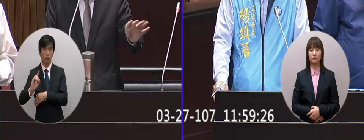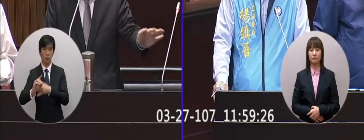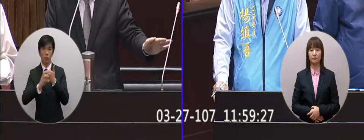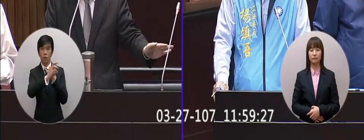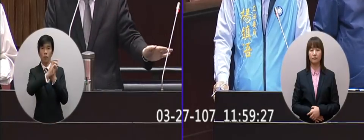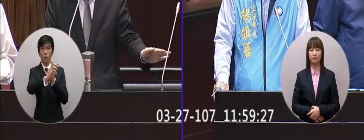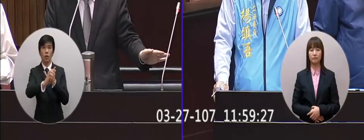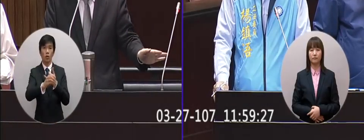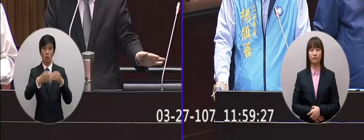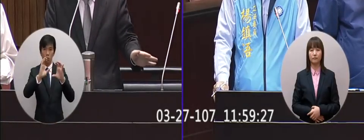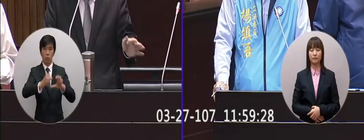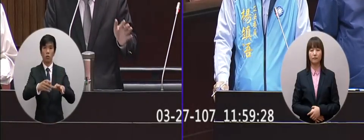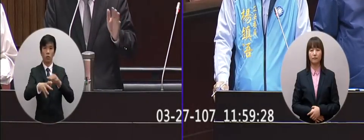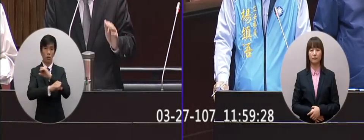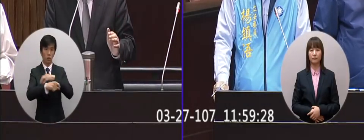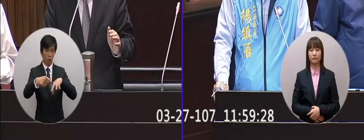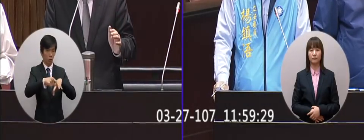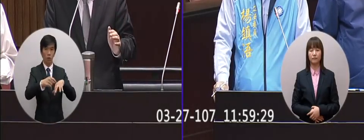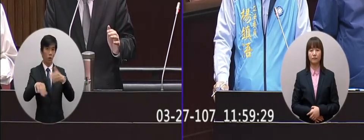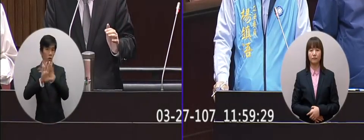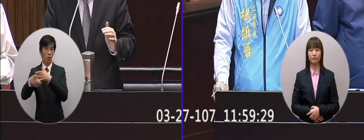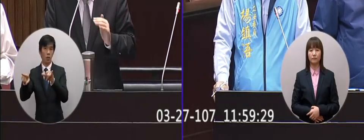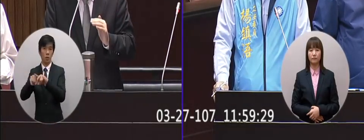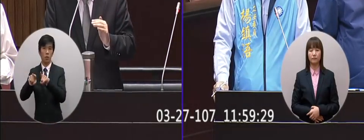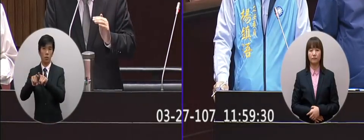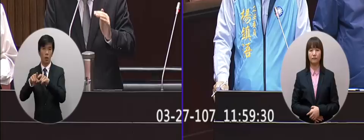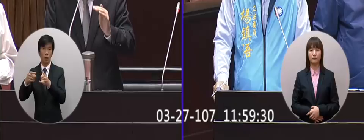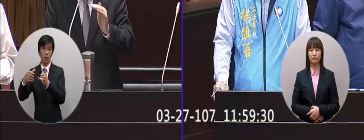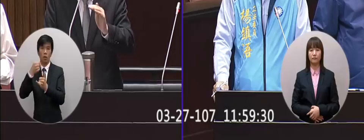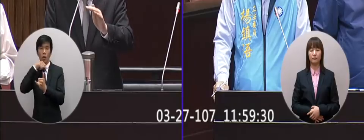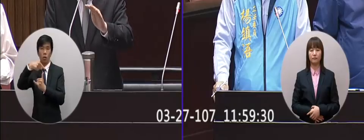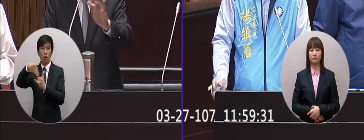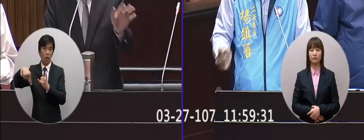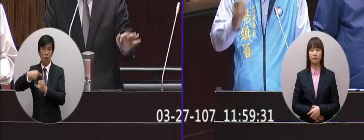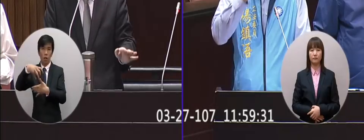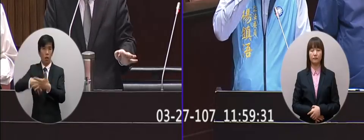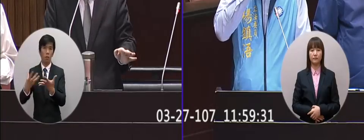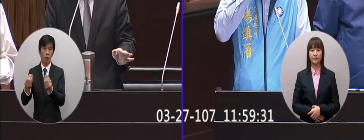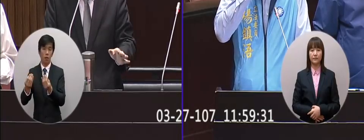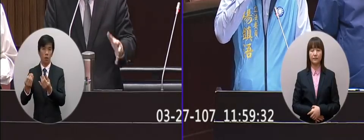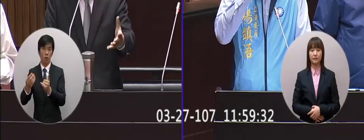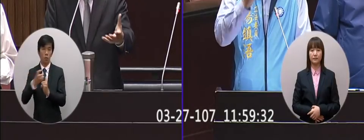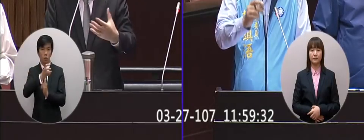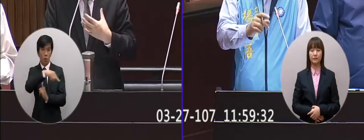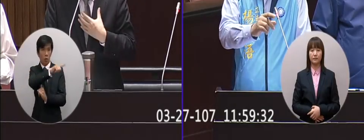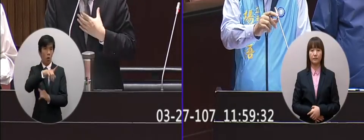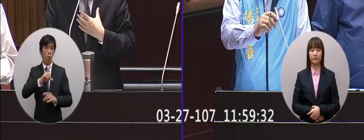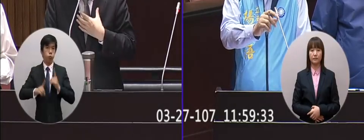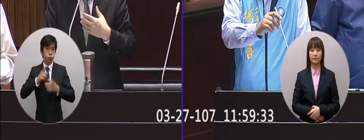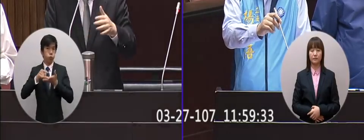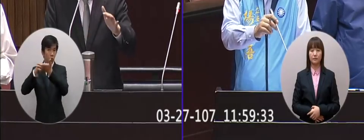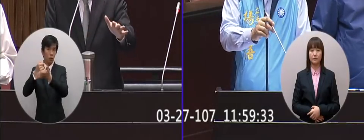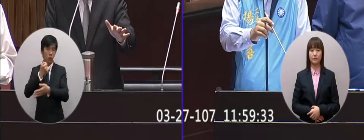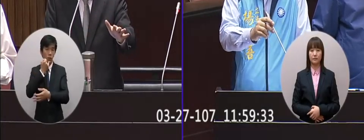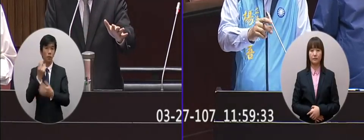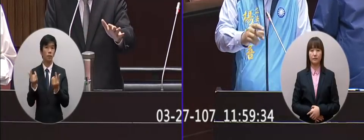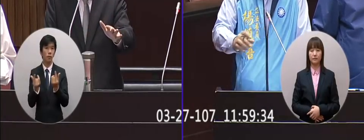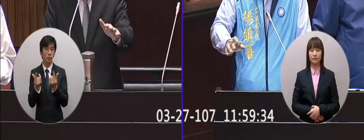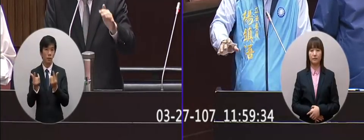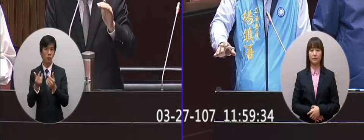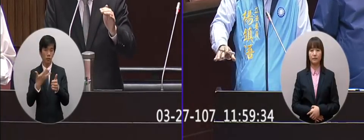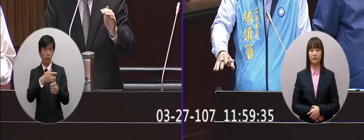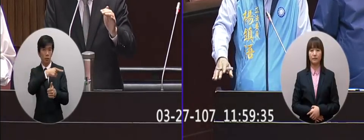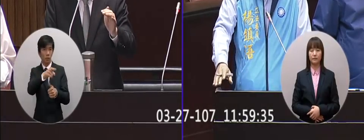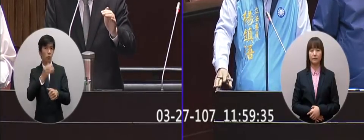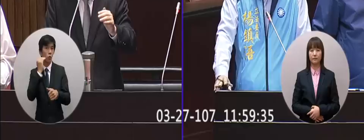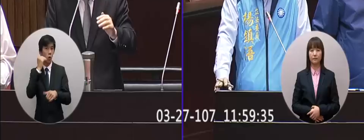啊，相较于其他地方所没有的，那这部分呢是比较有自由度啊。好比说你们本身的县市